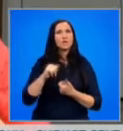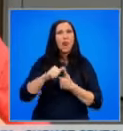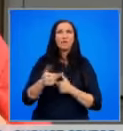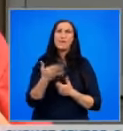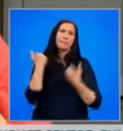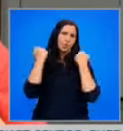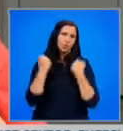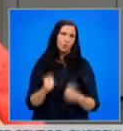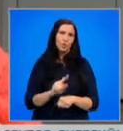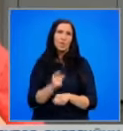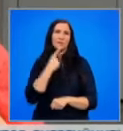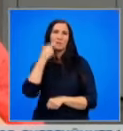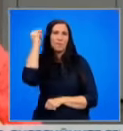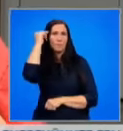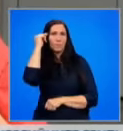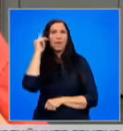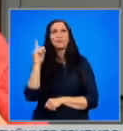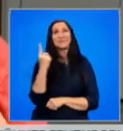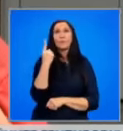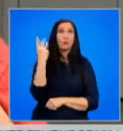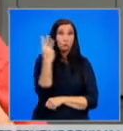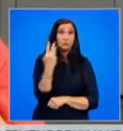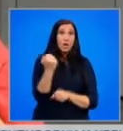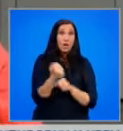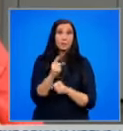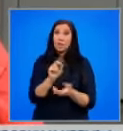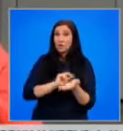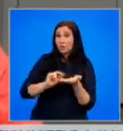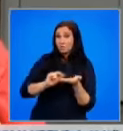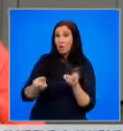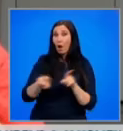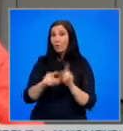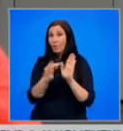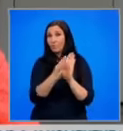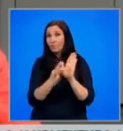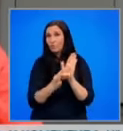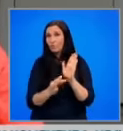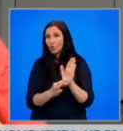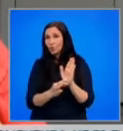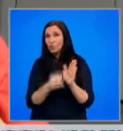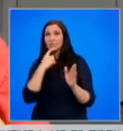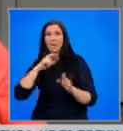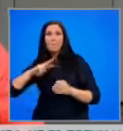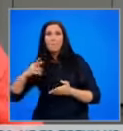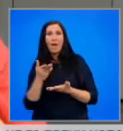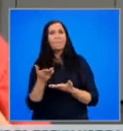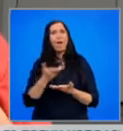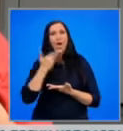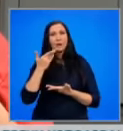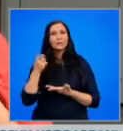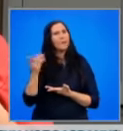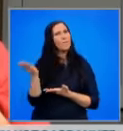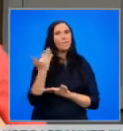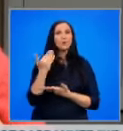много трудни моменти за запомняне. Само 3 неща трябваше да се запиша като точки за опорни за преразказа и това беше.